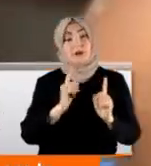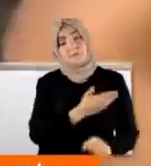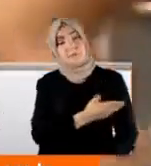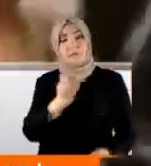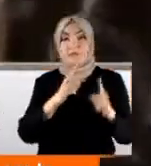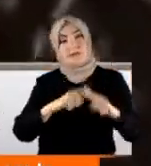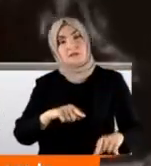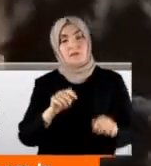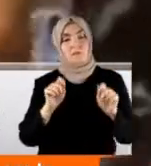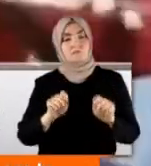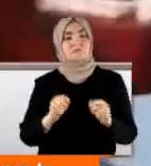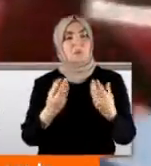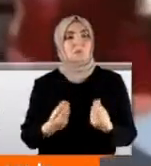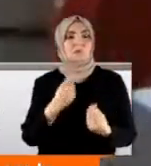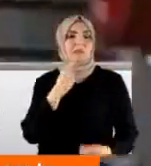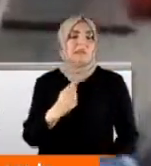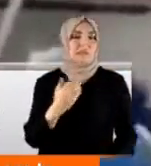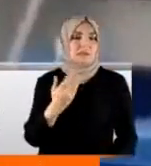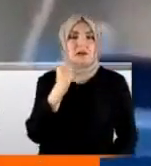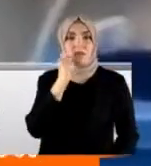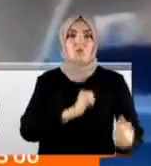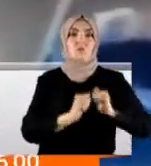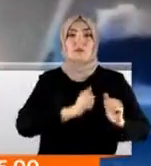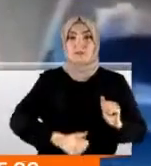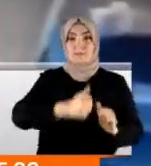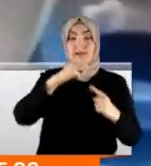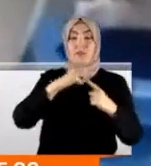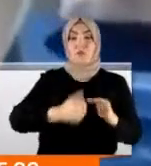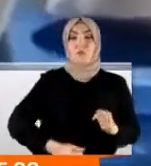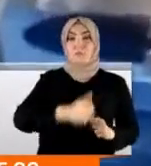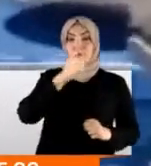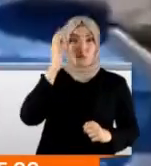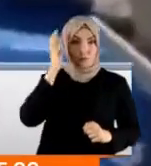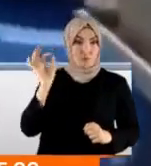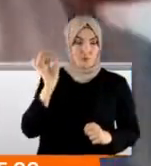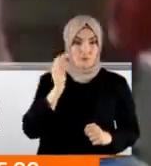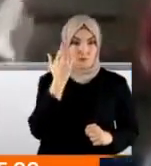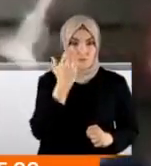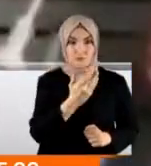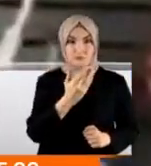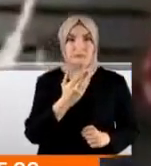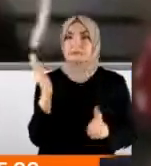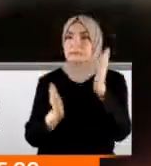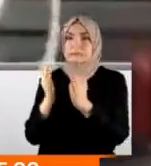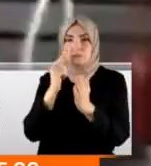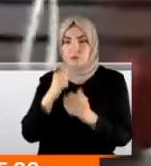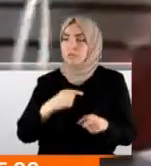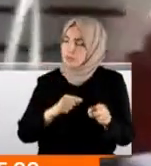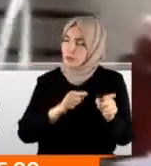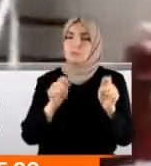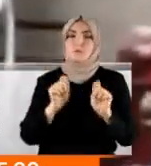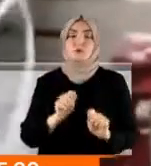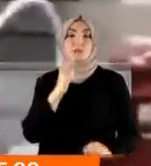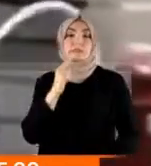dedi. Ankara Üniversitesi Rektörü Profesör Ünüvar saldırının takipçisi olduklarını duyurdu.